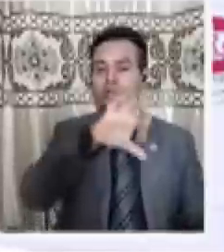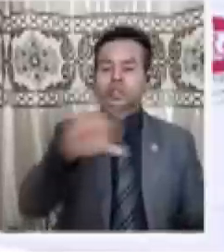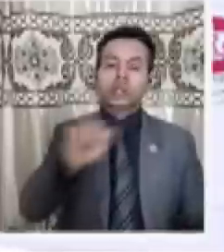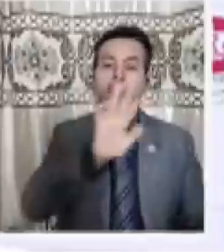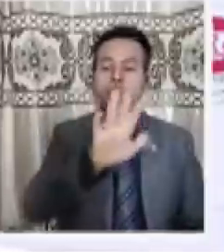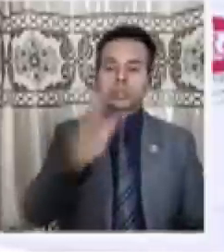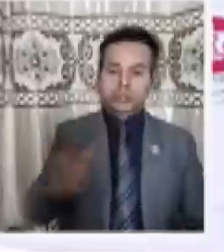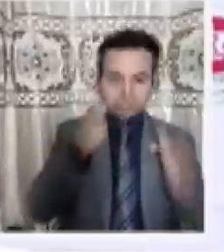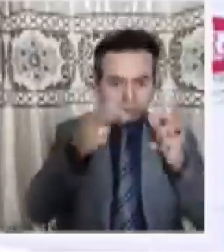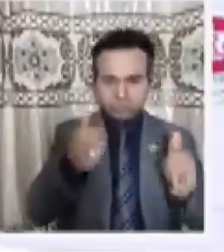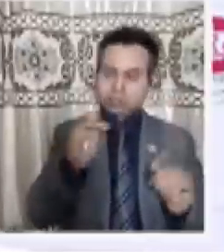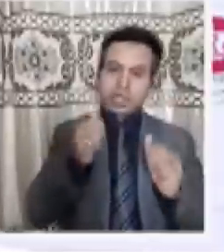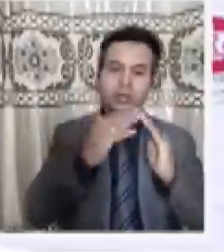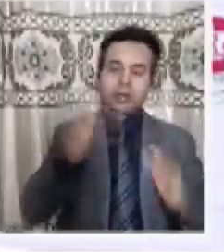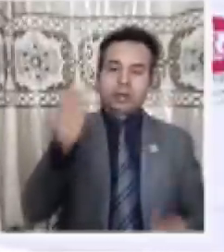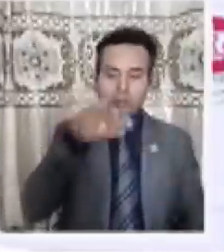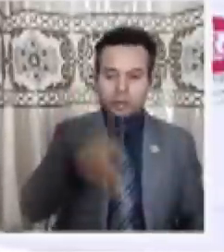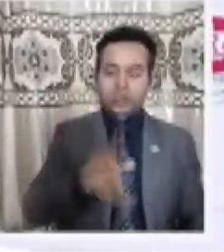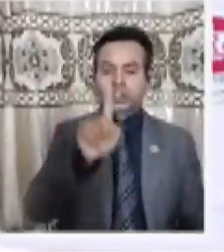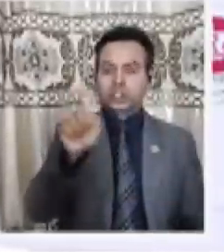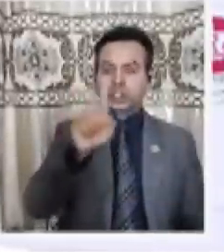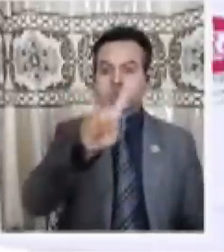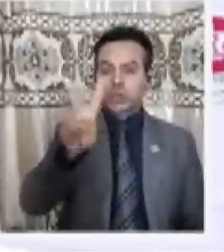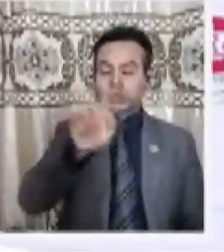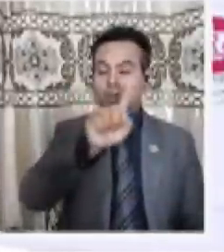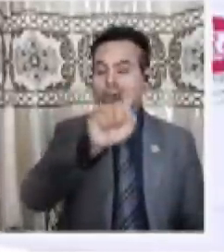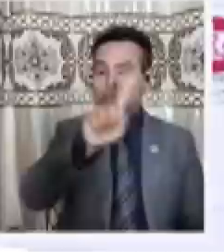বর্তমানে আইসোলেশনে আছেন 17,067 জন।